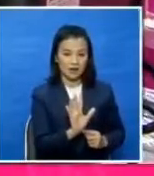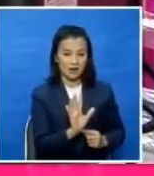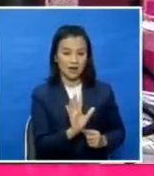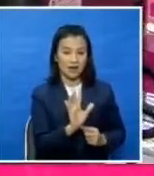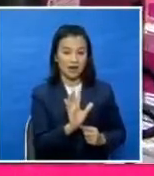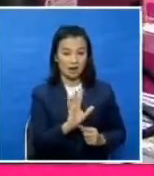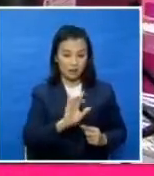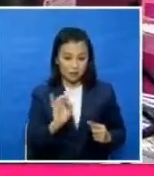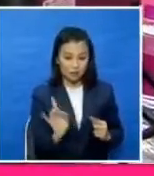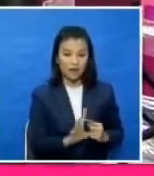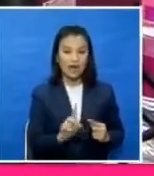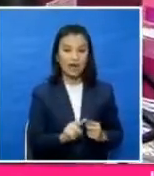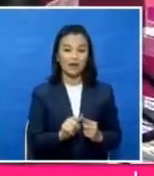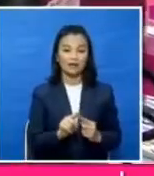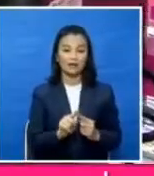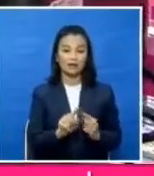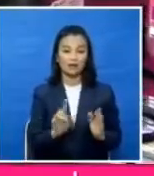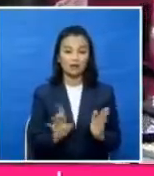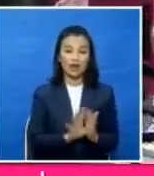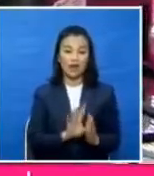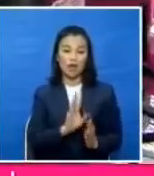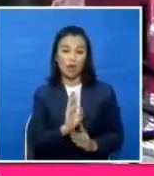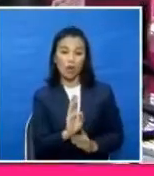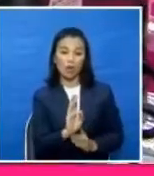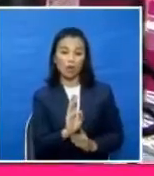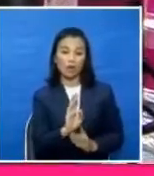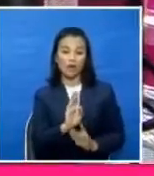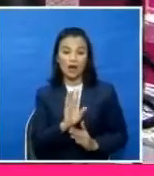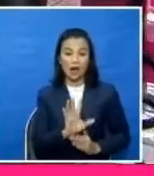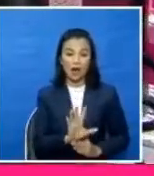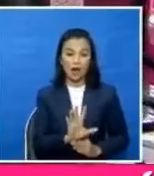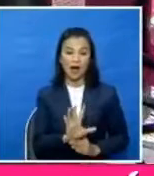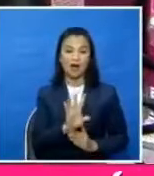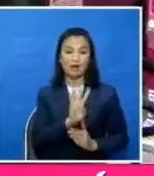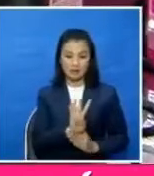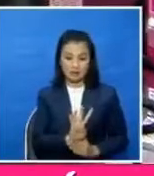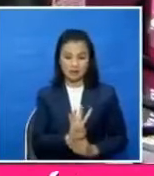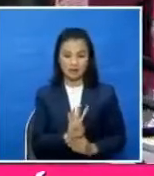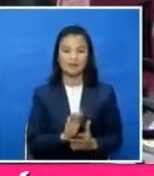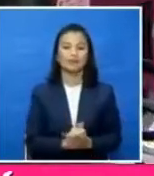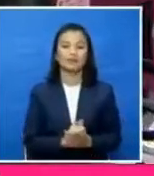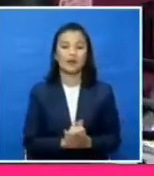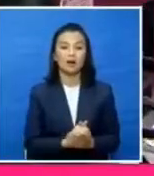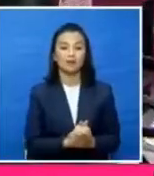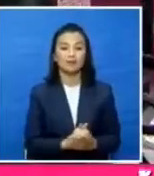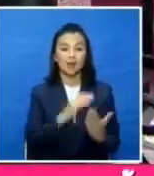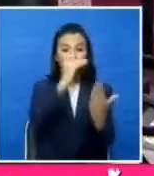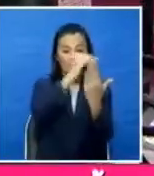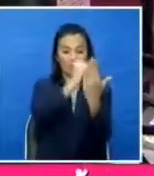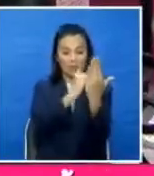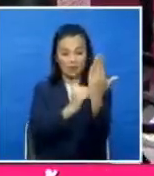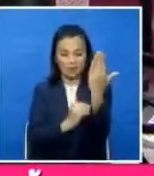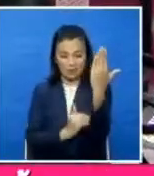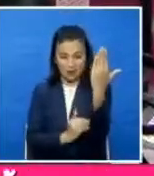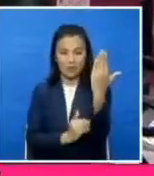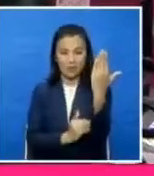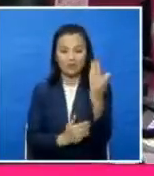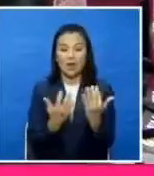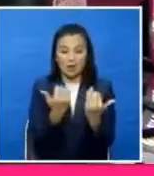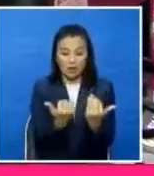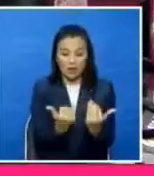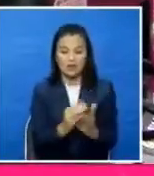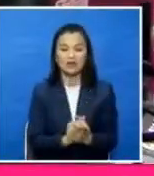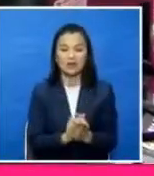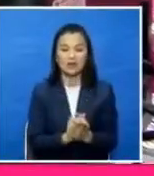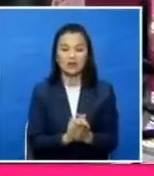วัลเลขท้าย6ตัว5ตัวและ4ตัวตามลำดับครับสำหรับการออกรางวัลในครั้งนี้